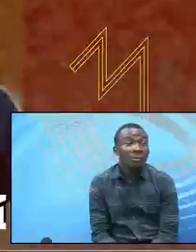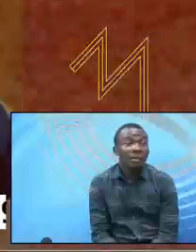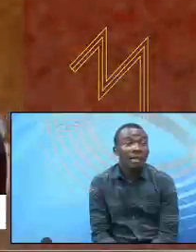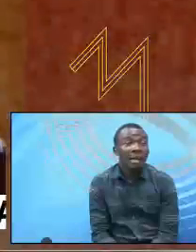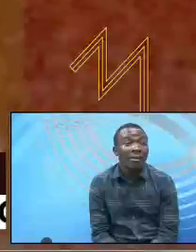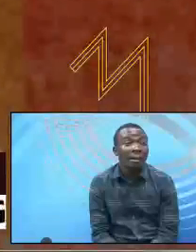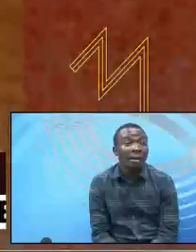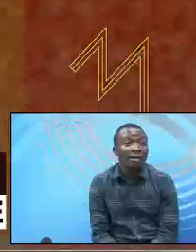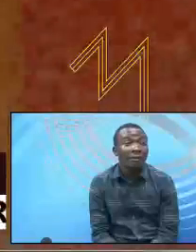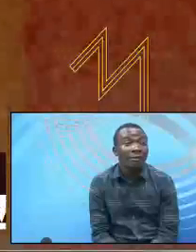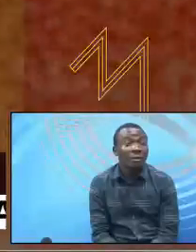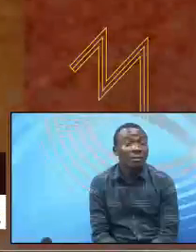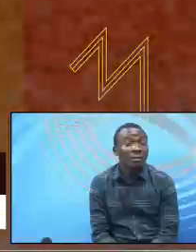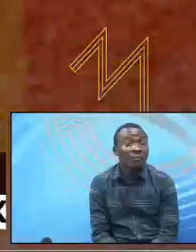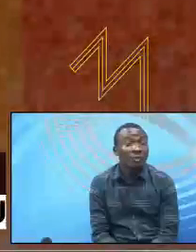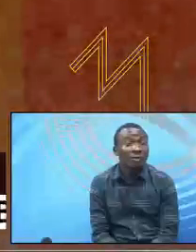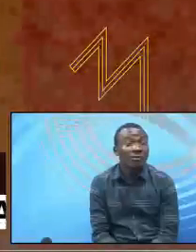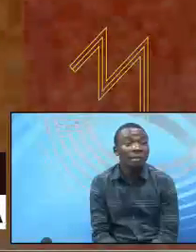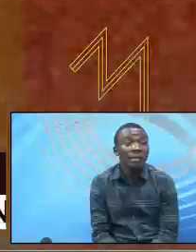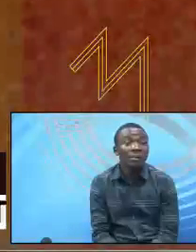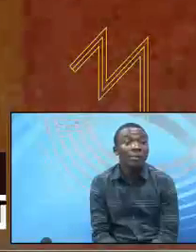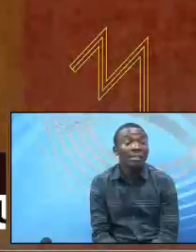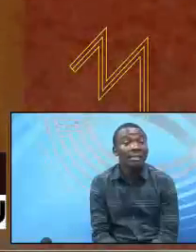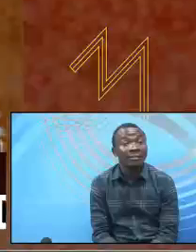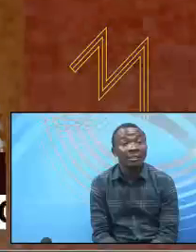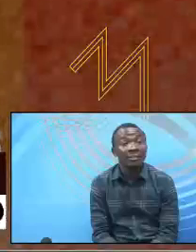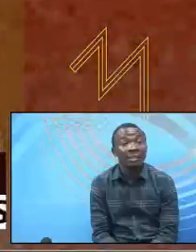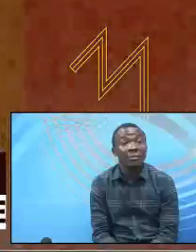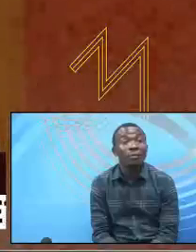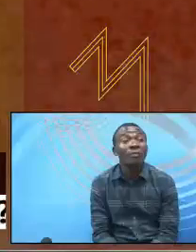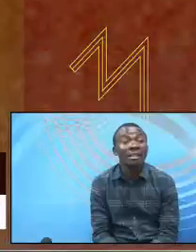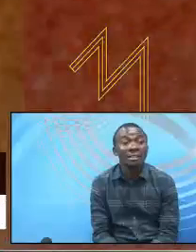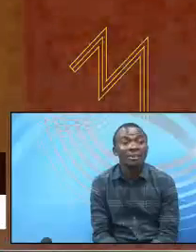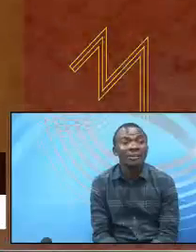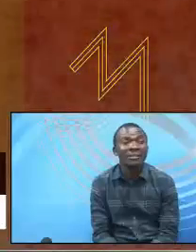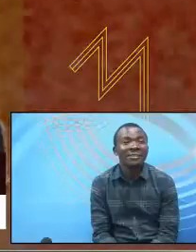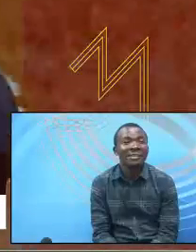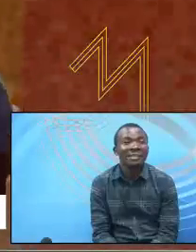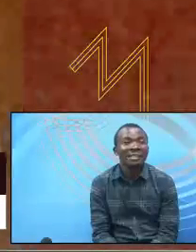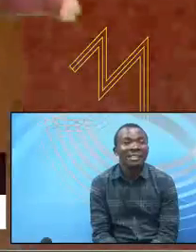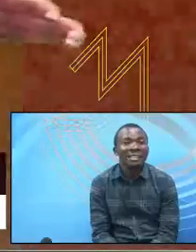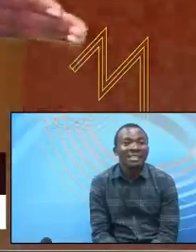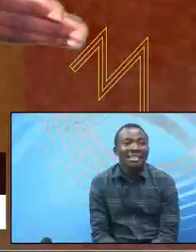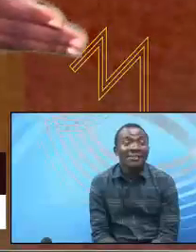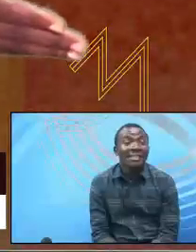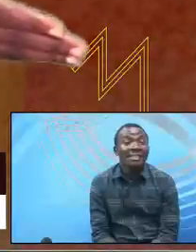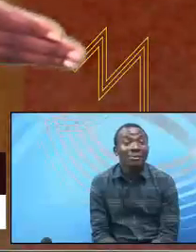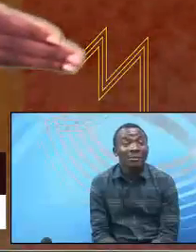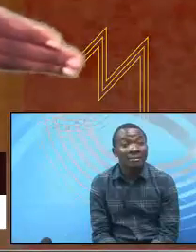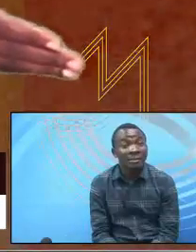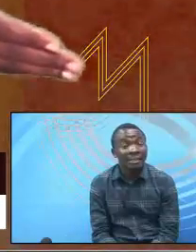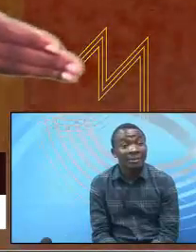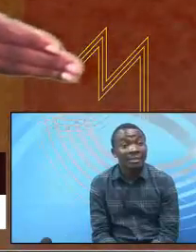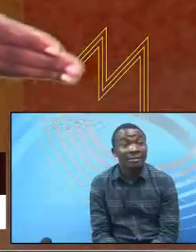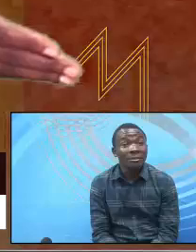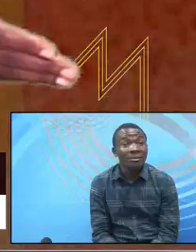kuko abafite ubumuga bwo kutumva no kutavuga bakurikira televiziyo kurusha kumva radiyo, kuko igihe